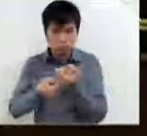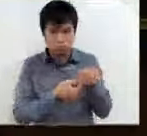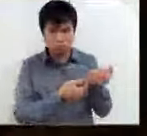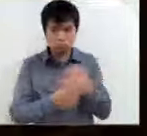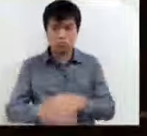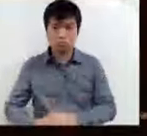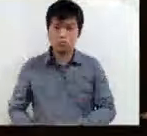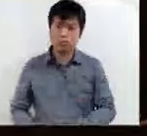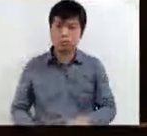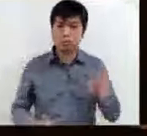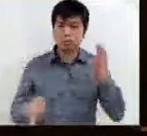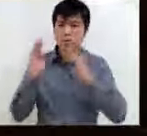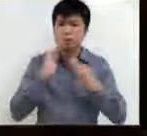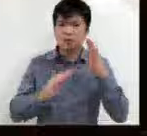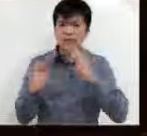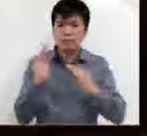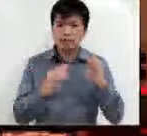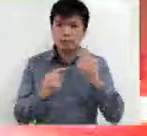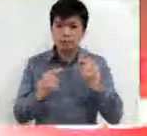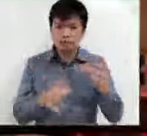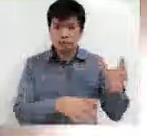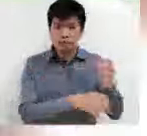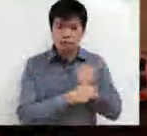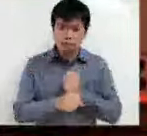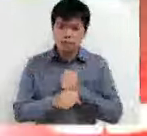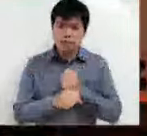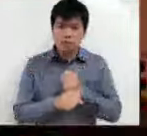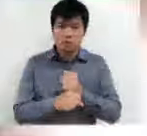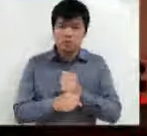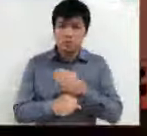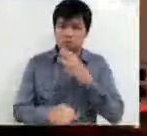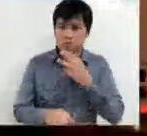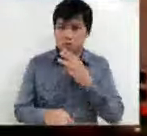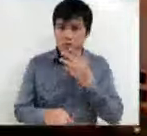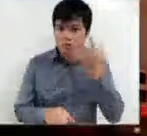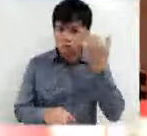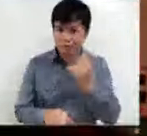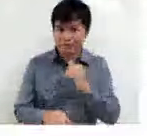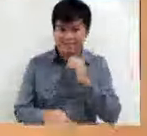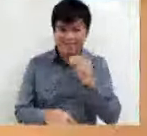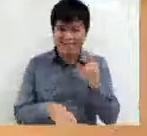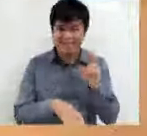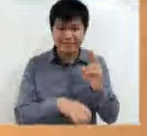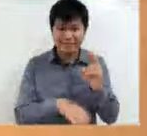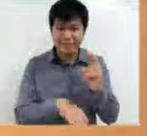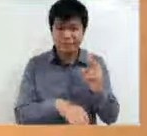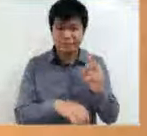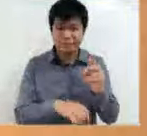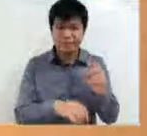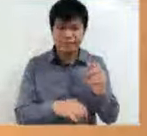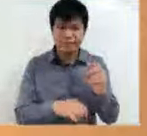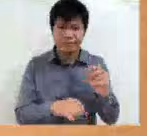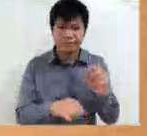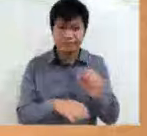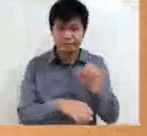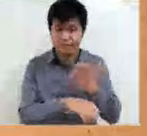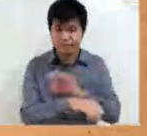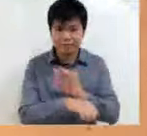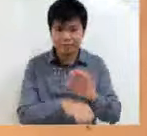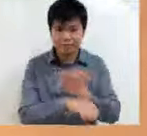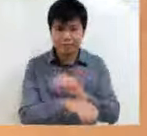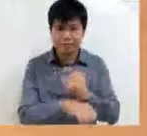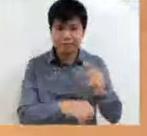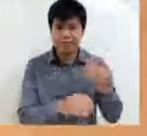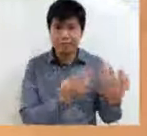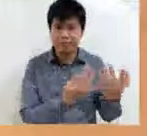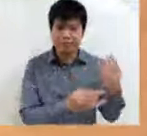rin para sa bumbero ang pagkuha ng tubig. Hindi raw kasi gumagana ang pinakamalapit na fire hydrant sa gilid ng warehouse. Kaya ang